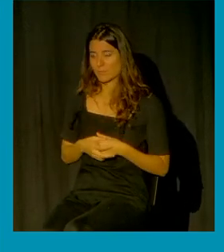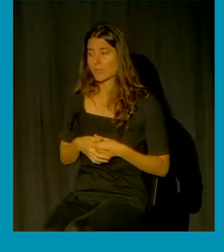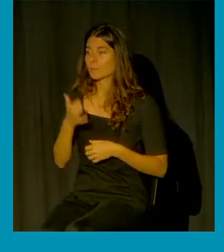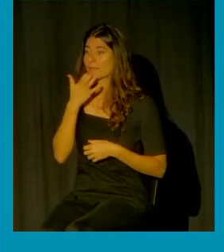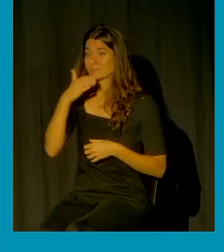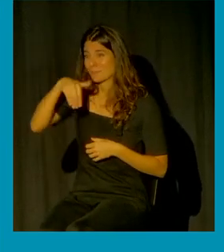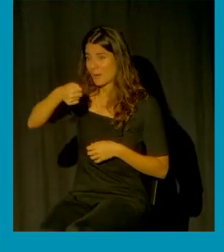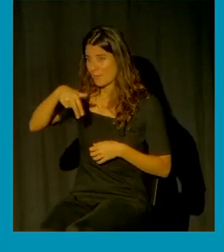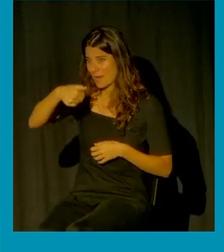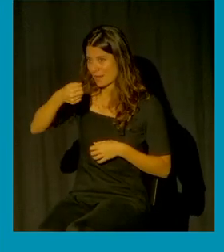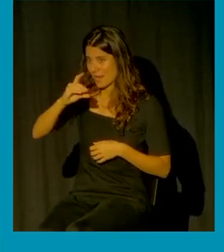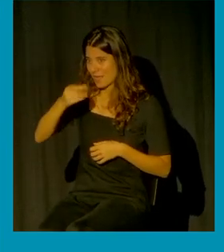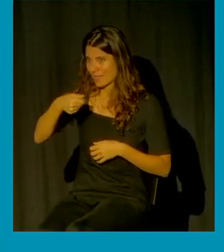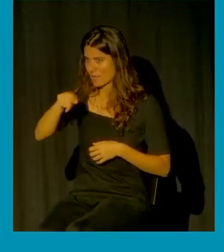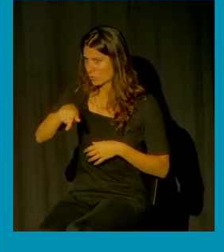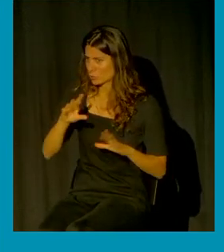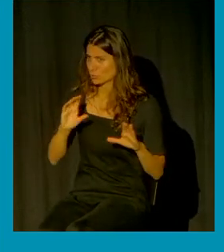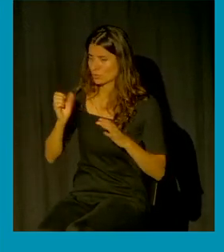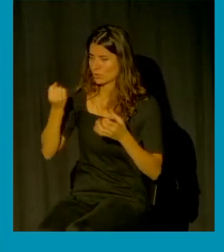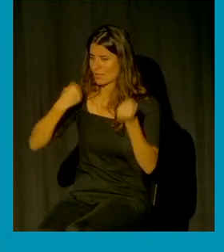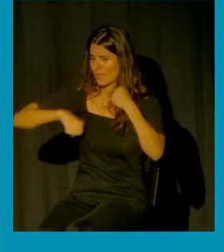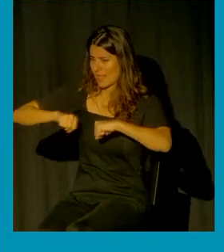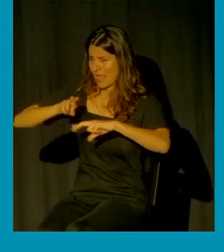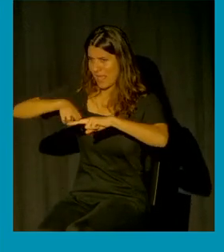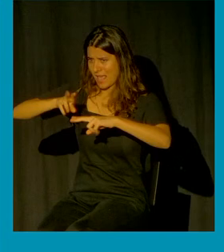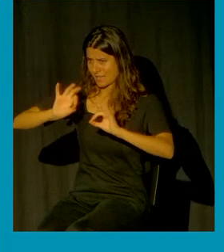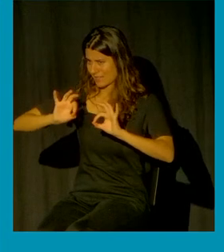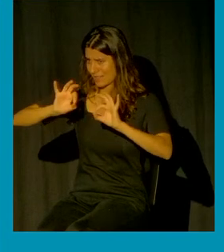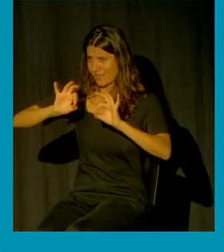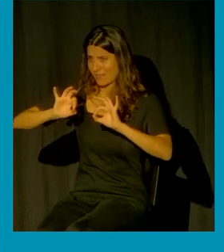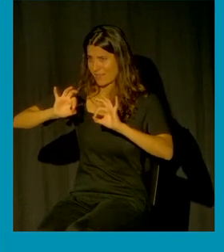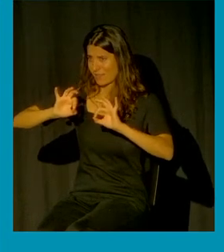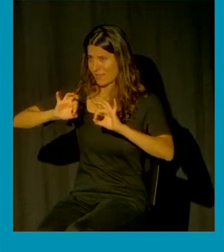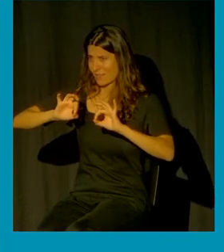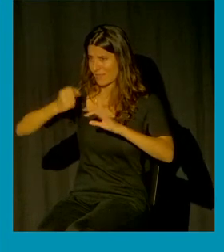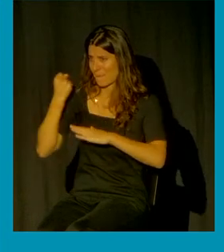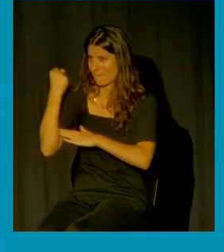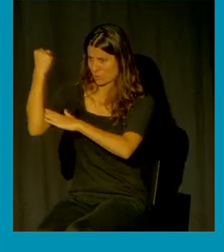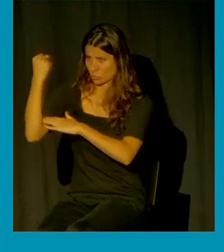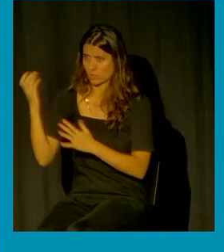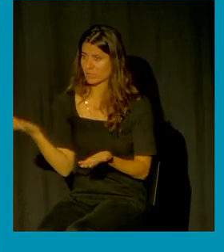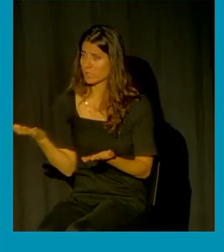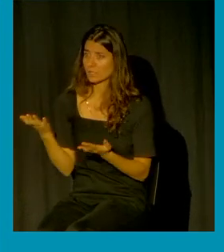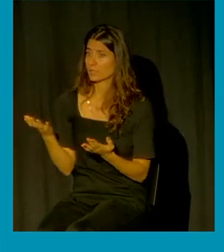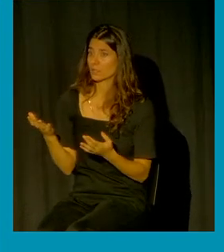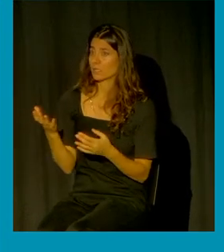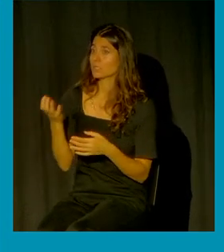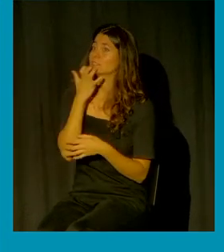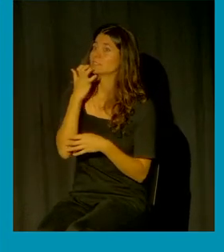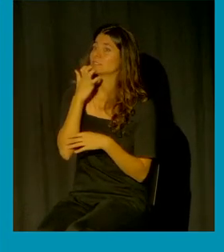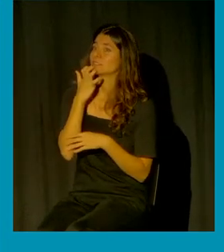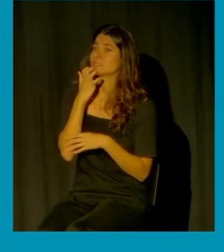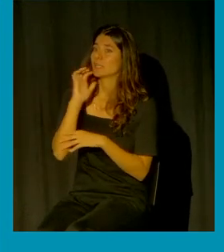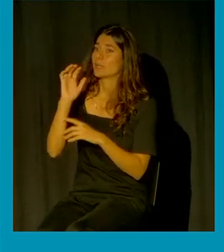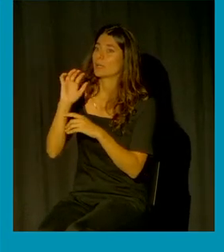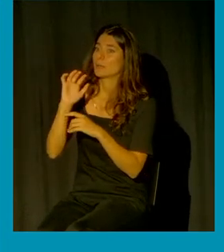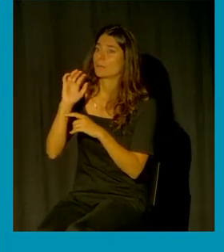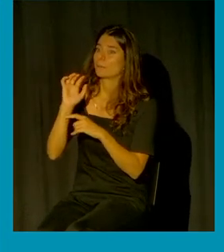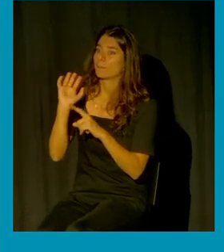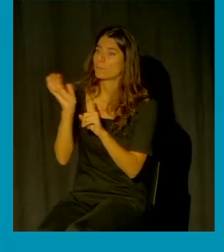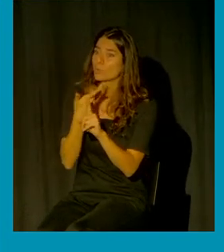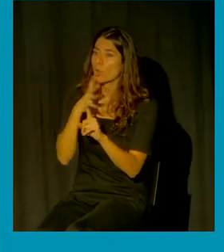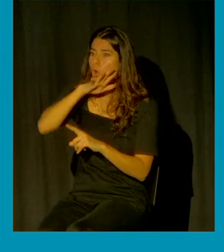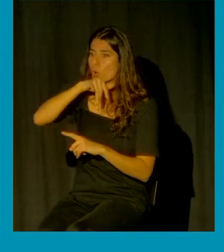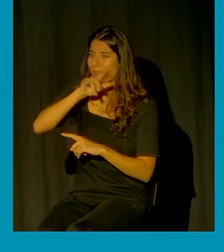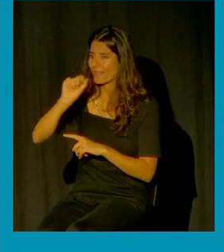certa manera d'entendre la masculinitat les violències sexuals digitals són exactament el mateix són actes autoafirmatius